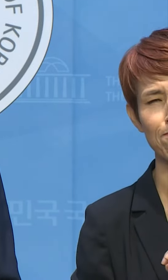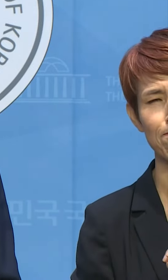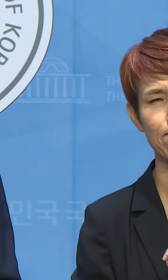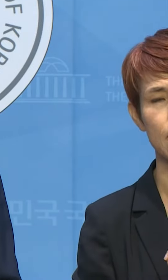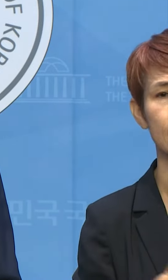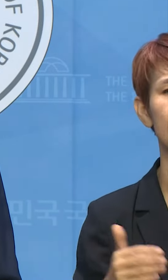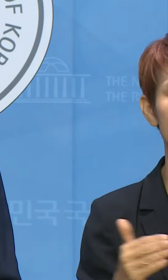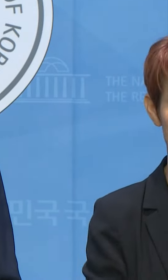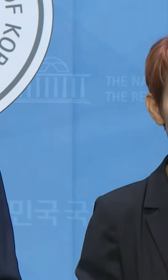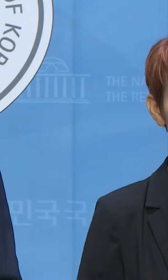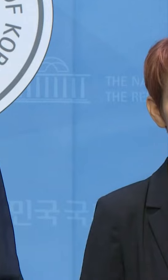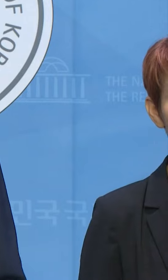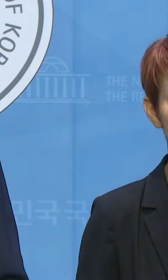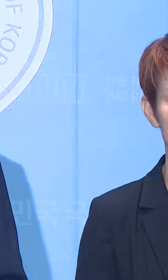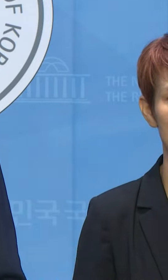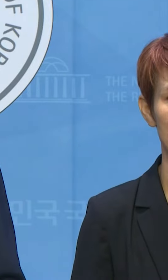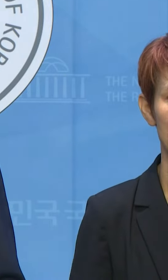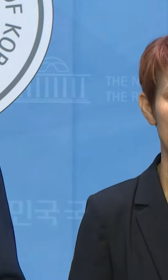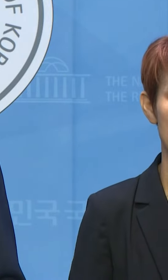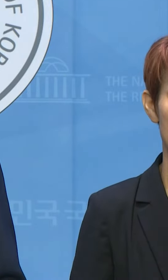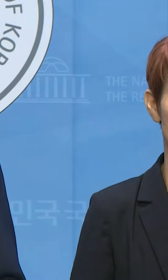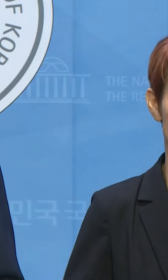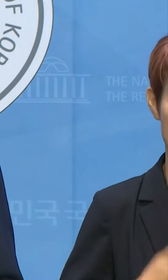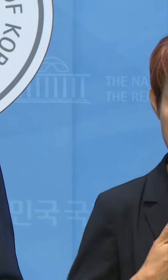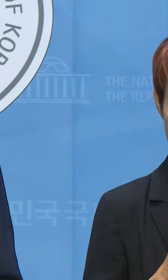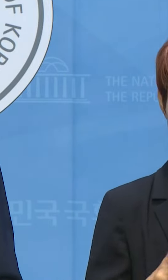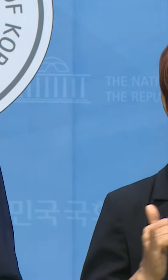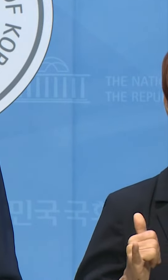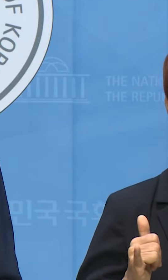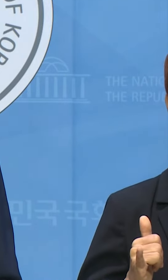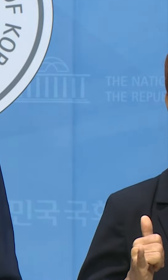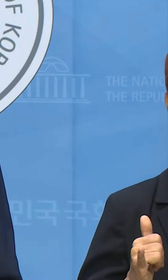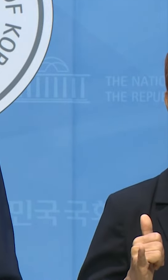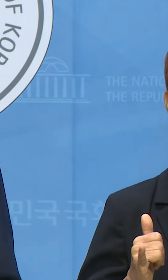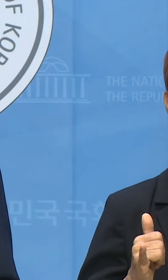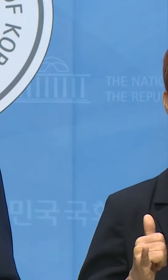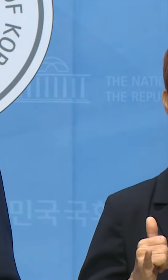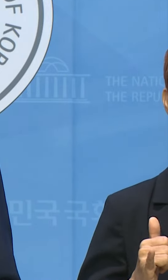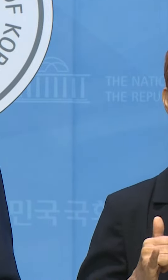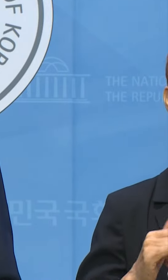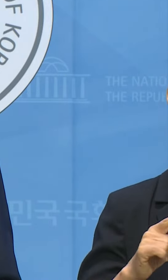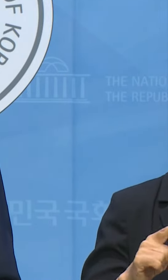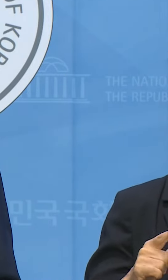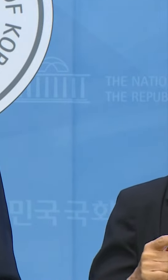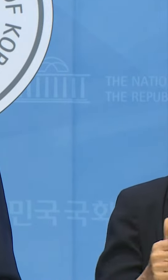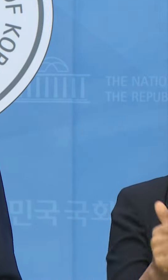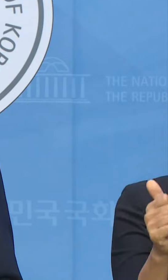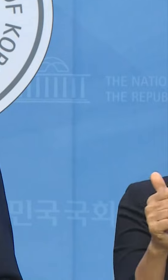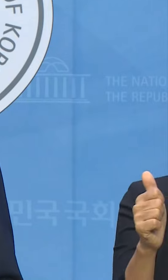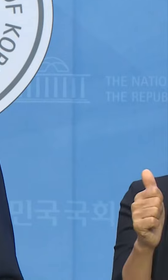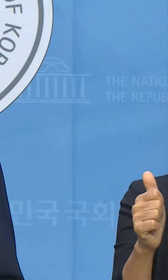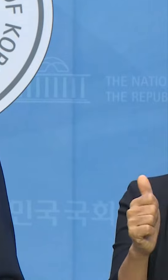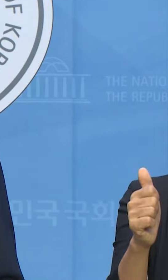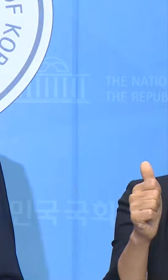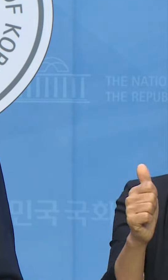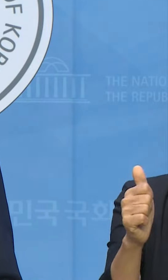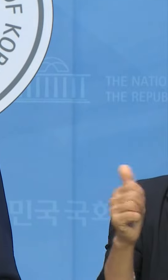형에 처했습니다 제 가족은 광장에서 벌거 벗겨진 채 돌팔매를 맞았습니다